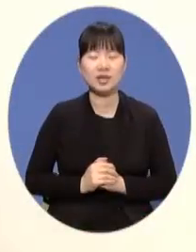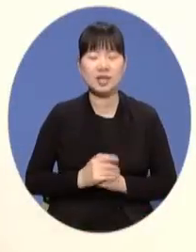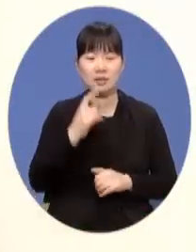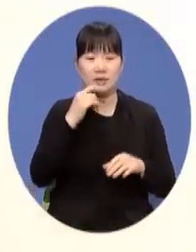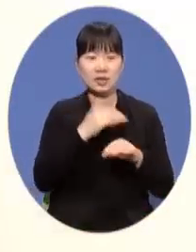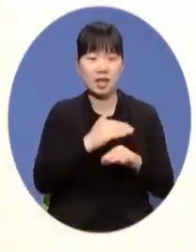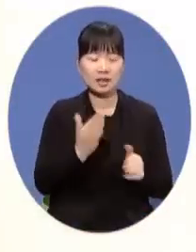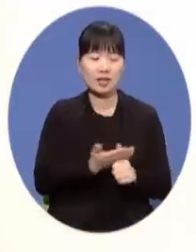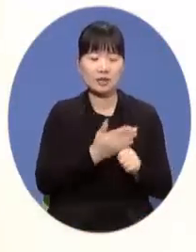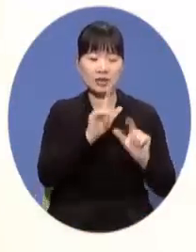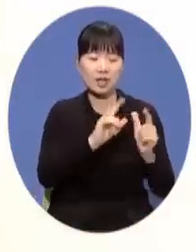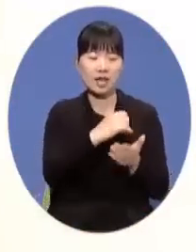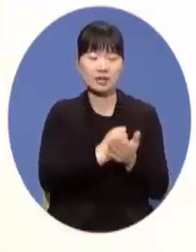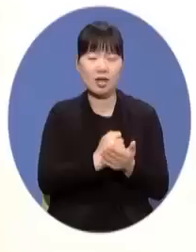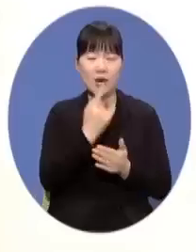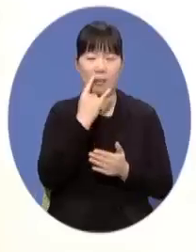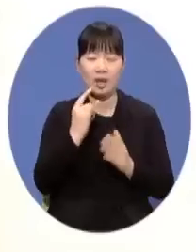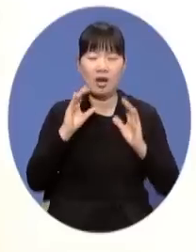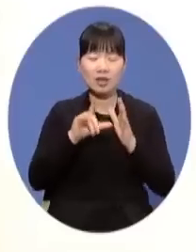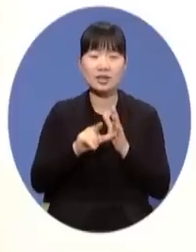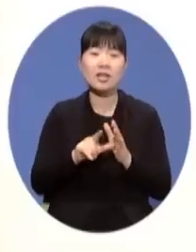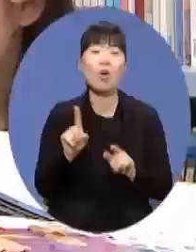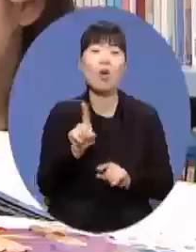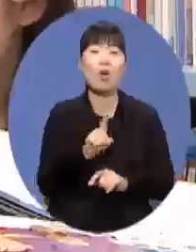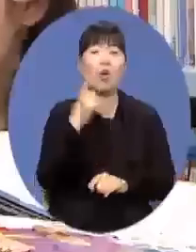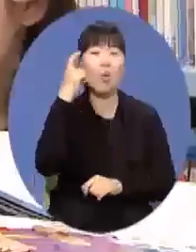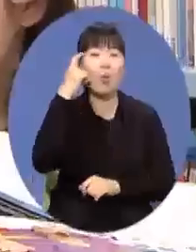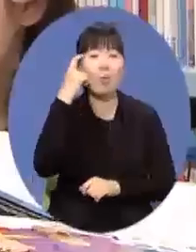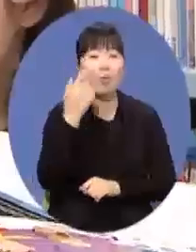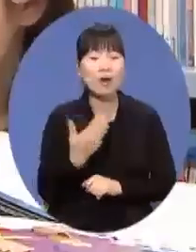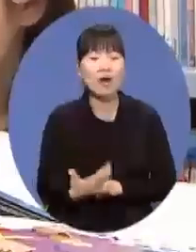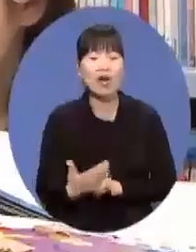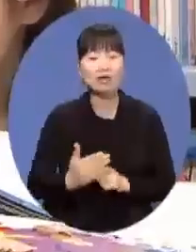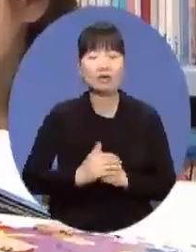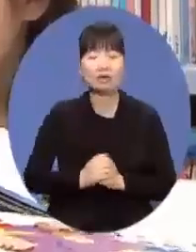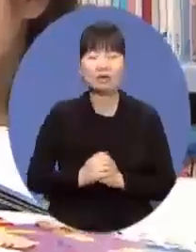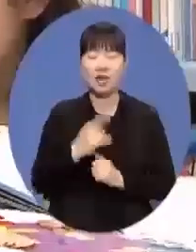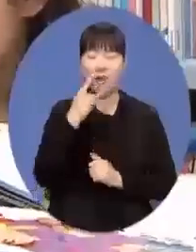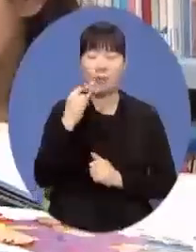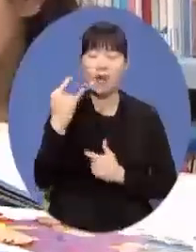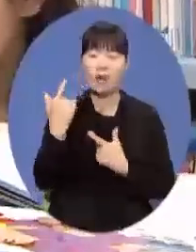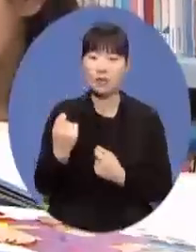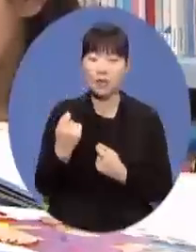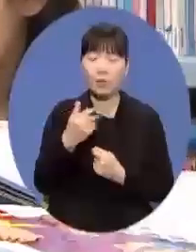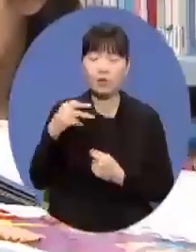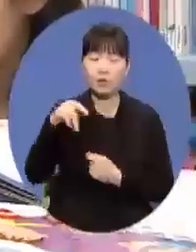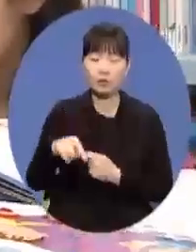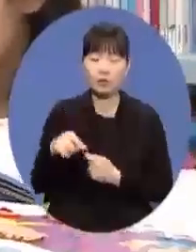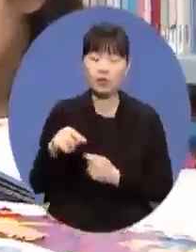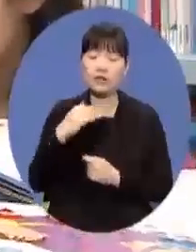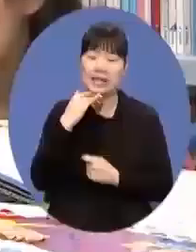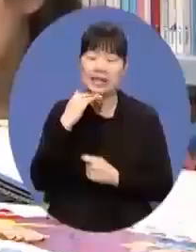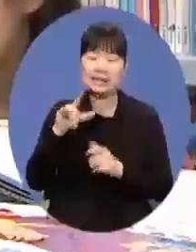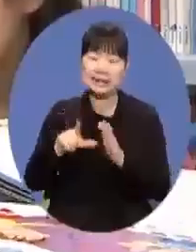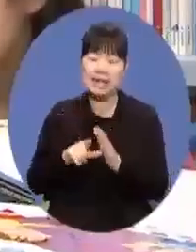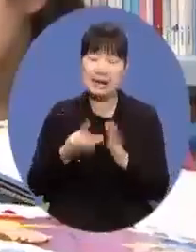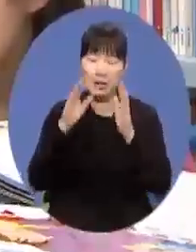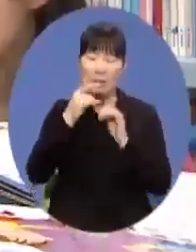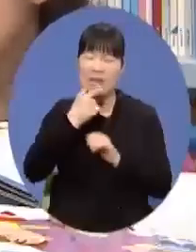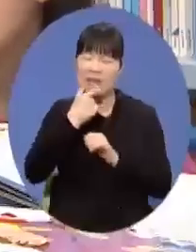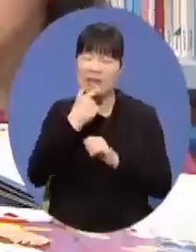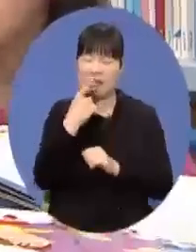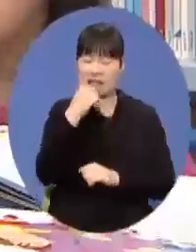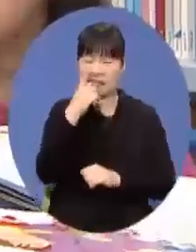민주적인 양육 태도를 가진 엄마의 어린 시절은 어땠을까요? 엄마도 휘수만 했을 때 공부하기 싫어서 때를